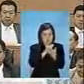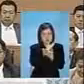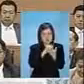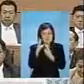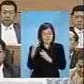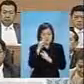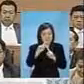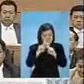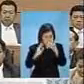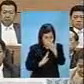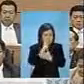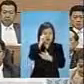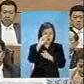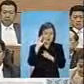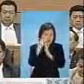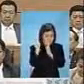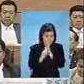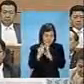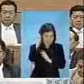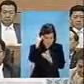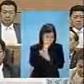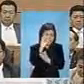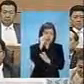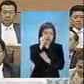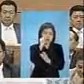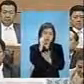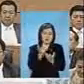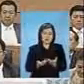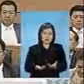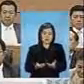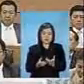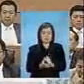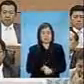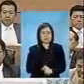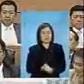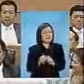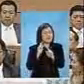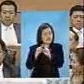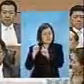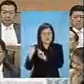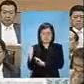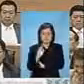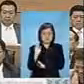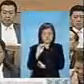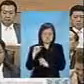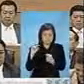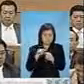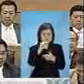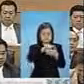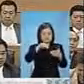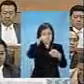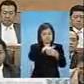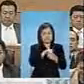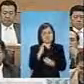แต่ก็ผ่านกฎหมายออกไปแล้วมีผลบังคับใช้เรื่องเหล่านี้จะไม่เกิดขึ้นกับสภาที่มาจากการเลือ